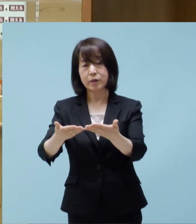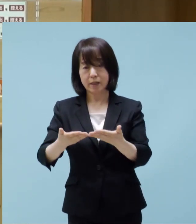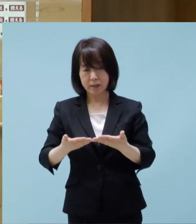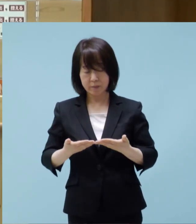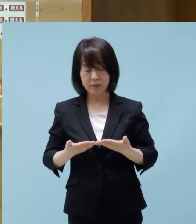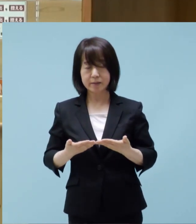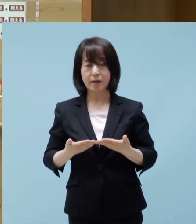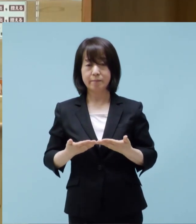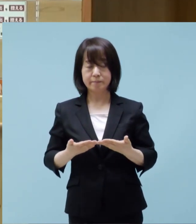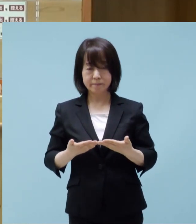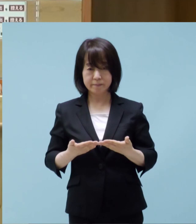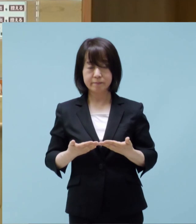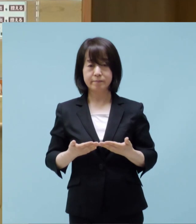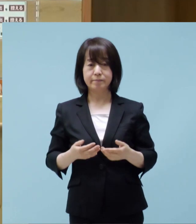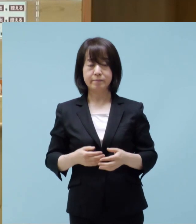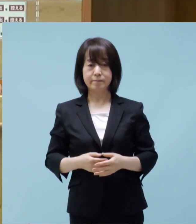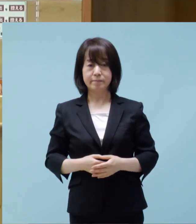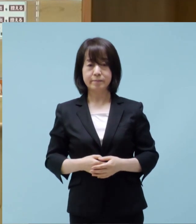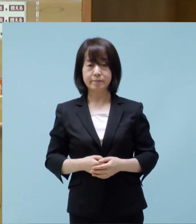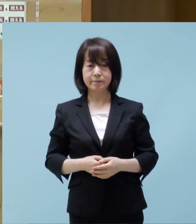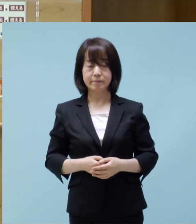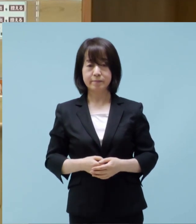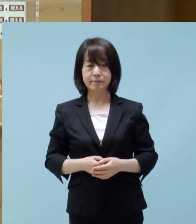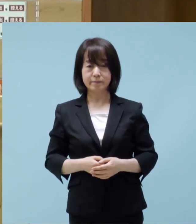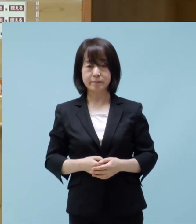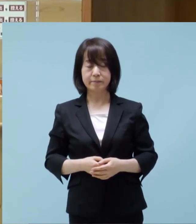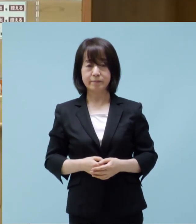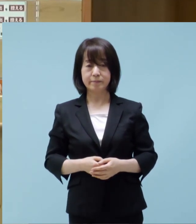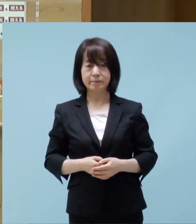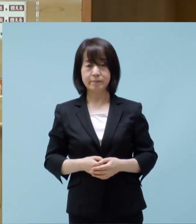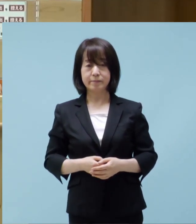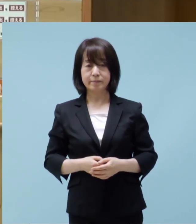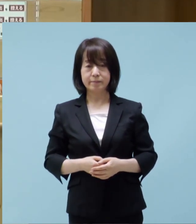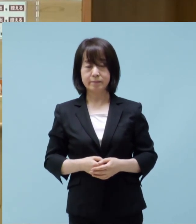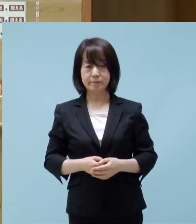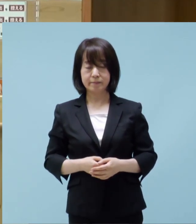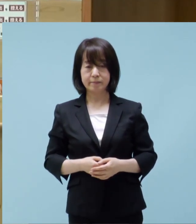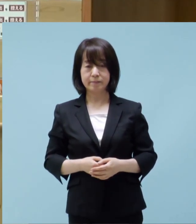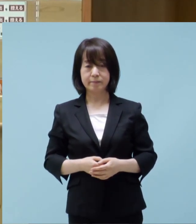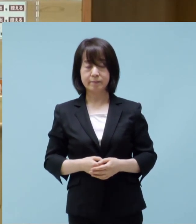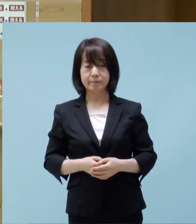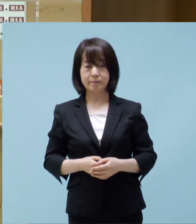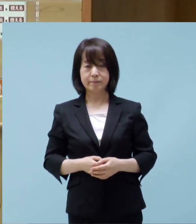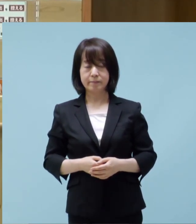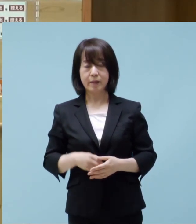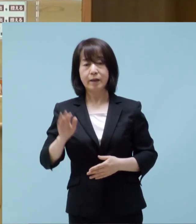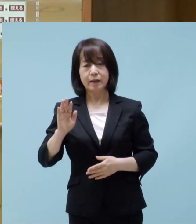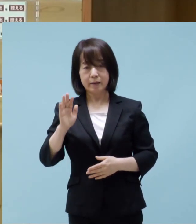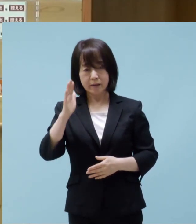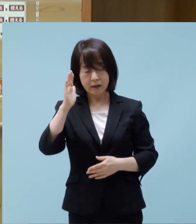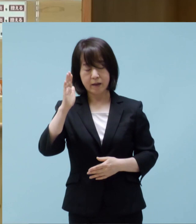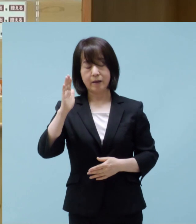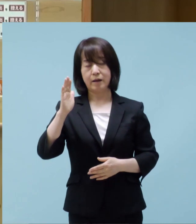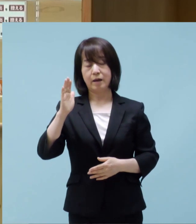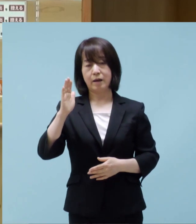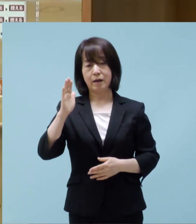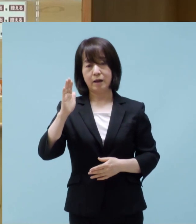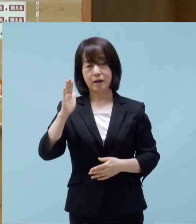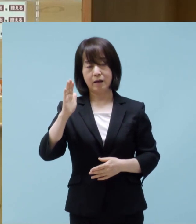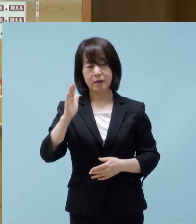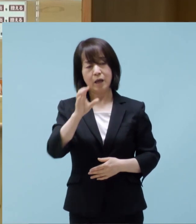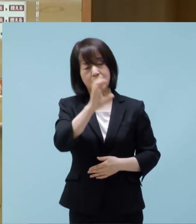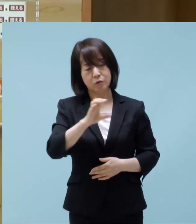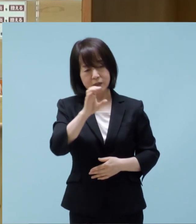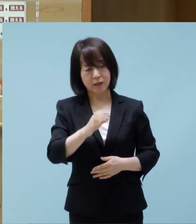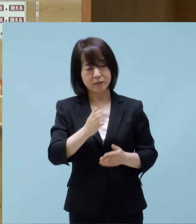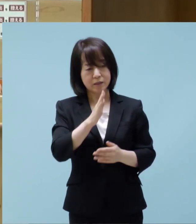ました。まあ、なかなかこうご協力をいただけない、重ねて要請をした中で